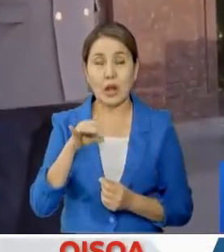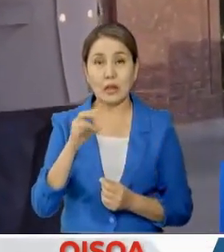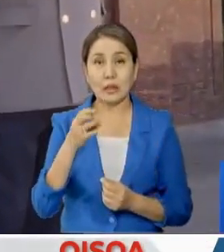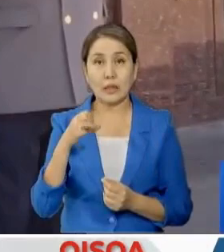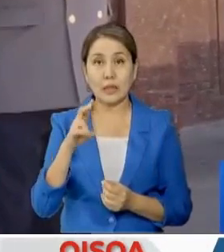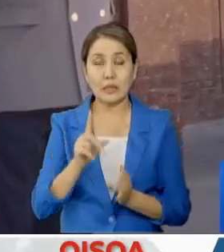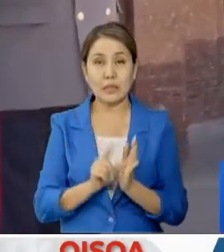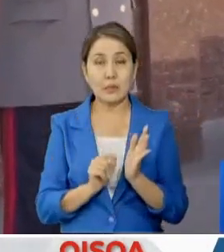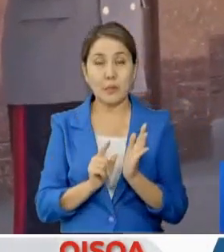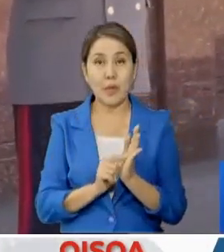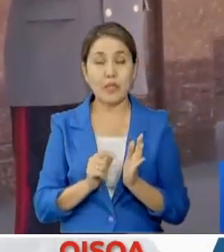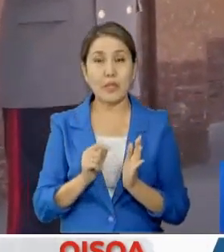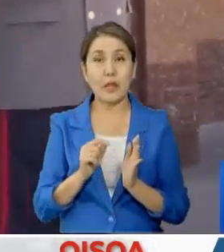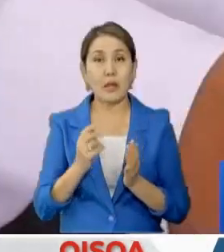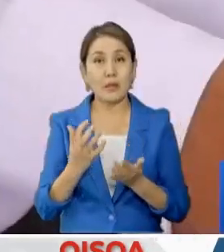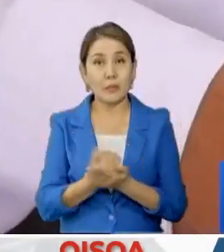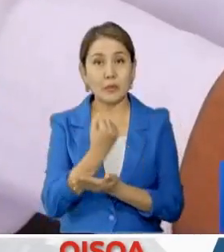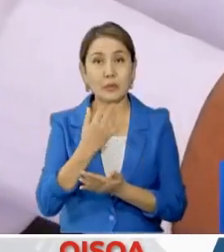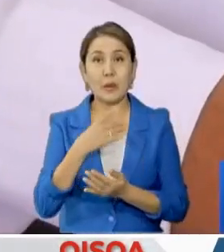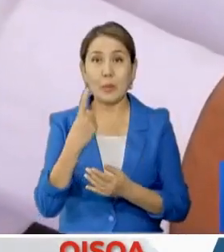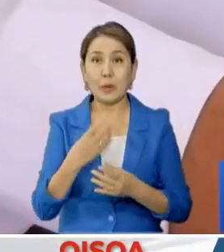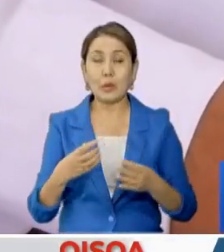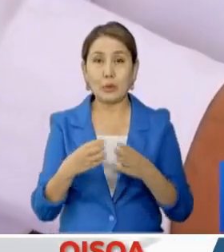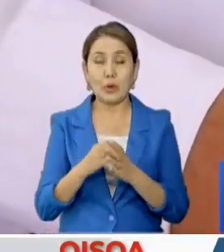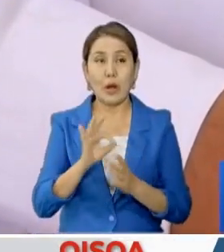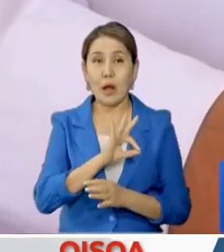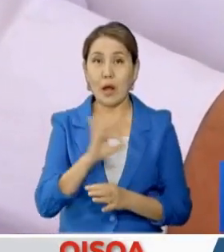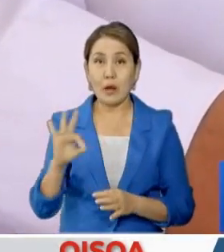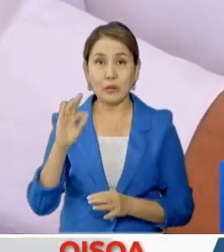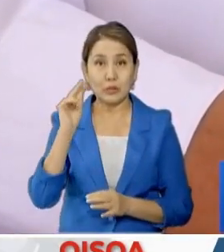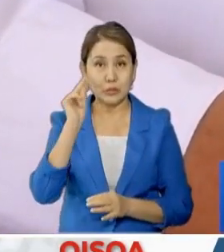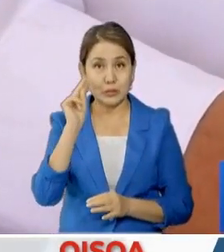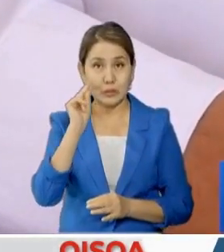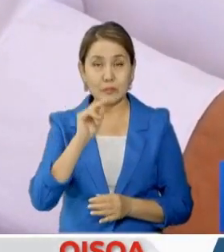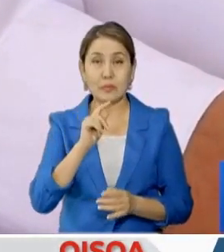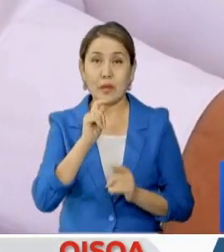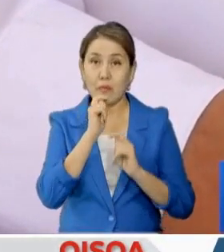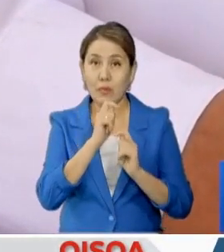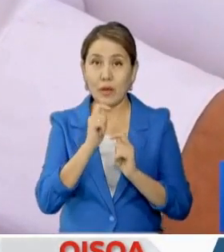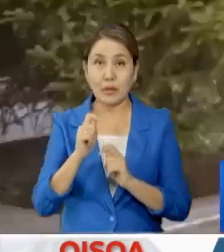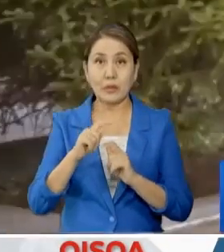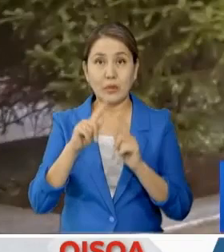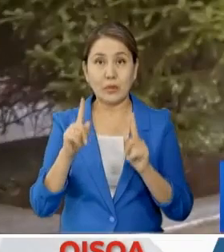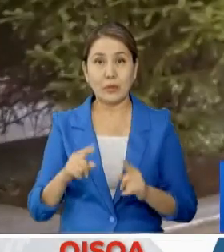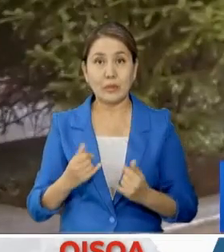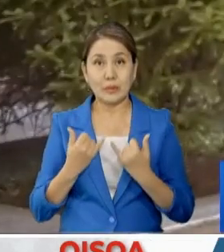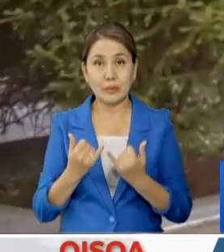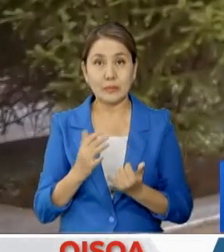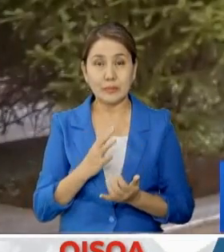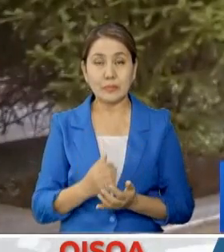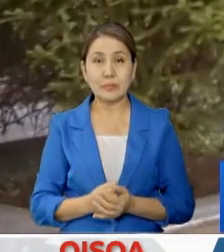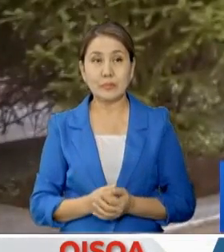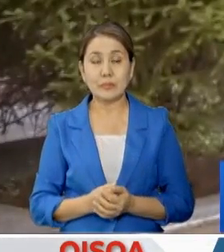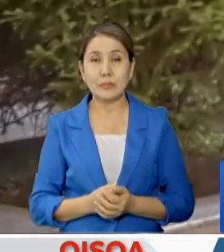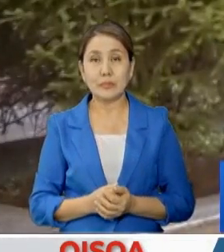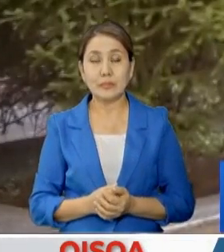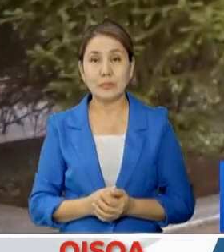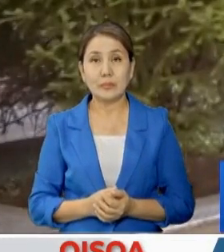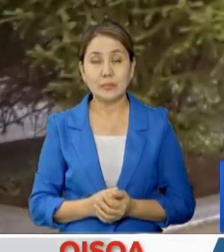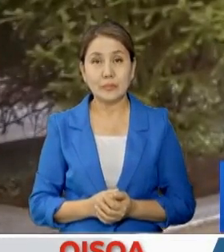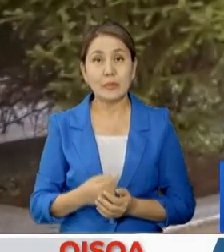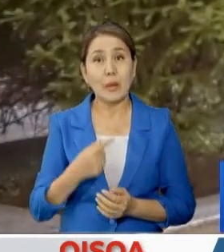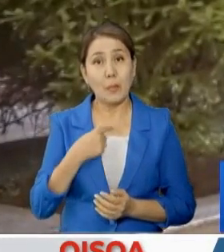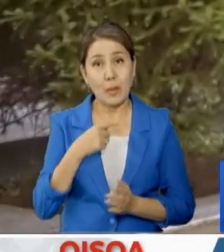nomidagi stipendiyaga sazovor bo'lgan bir guruh a'lochi kursantlarga faxriy yorliqlar topshirildi. Ichki ishlar vazirining Jaloliddin Manguberdi stipendiyasi